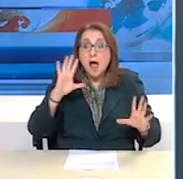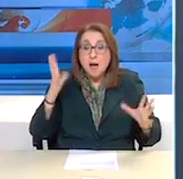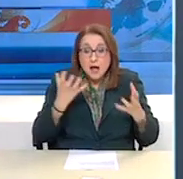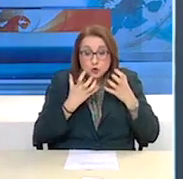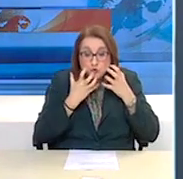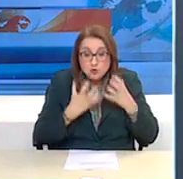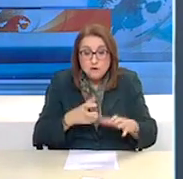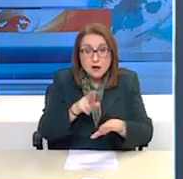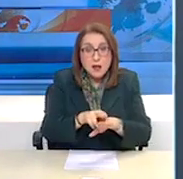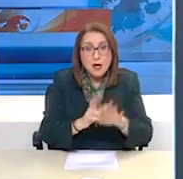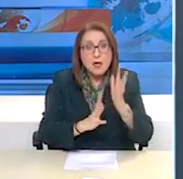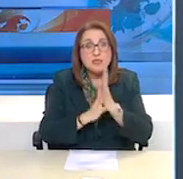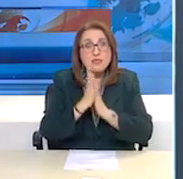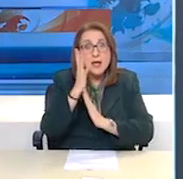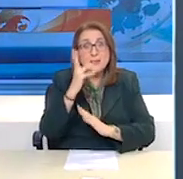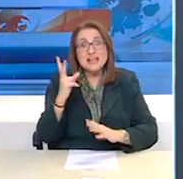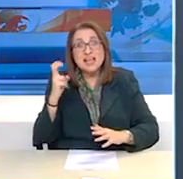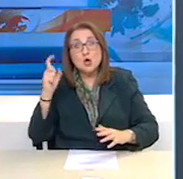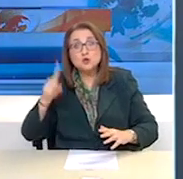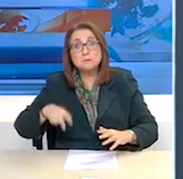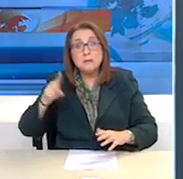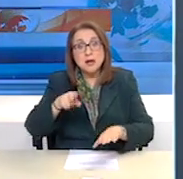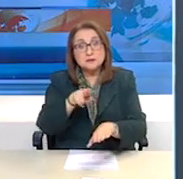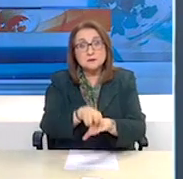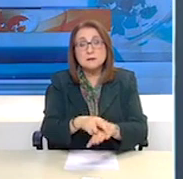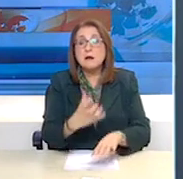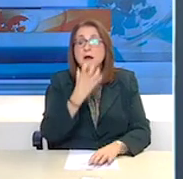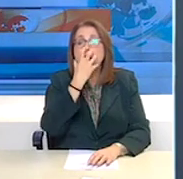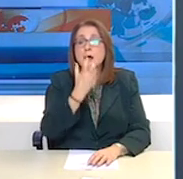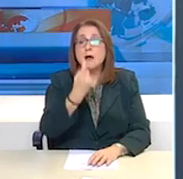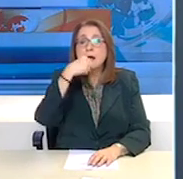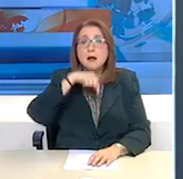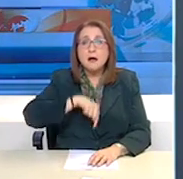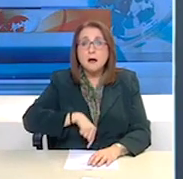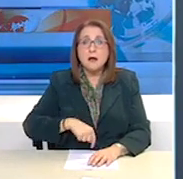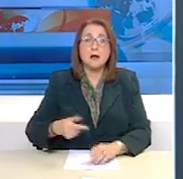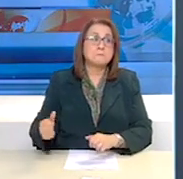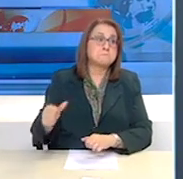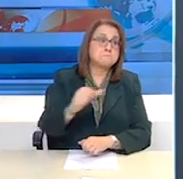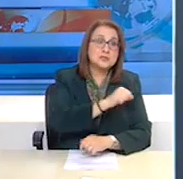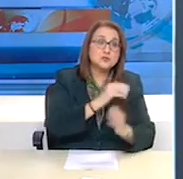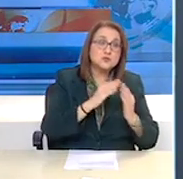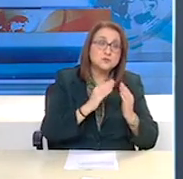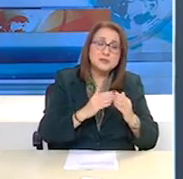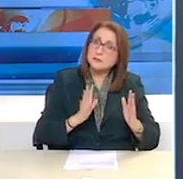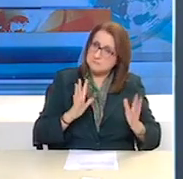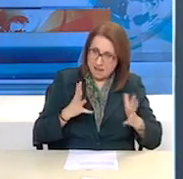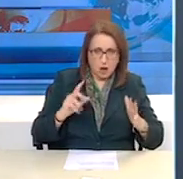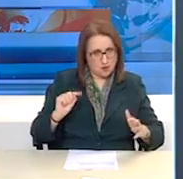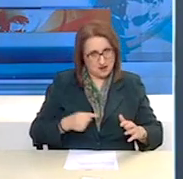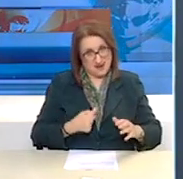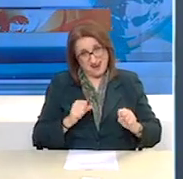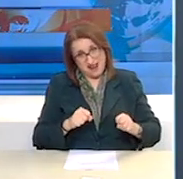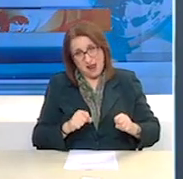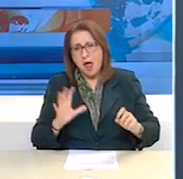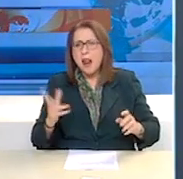για 15-20 μέρες και γυρίσεις πίσω, με το αν την περάσει πολύ ήπια, σαν μια ελαφρά πνευμονία, η